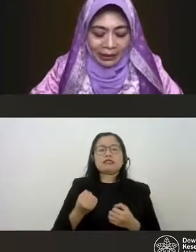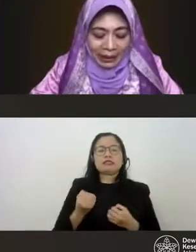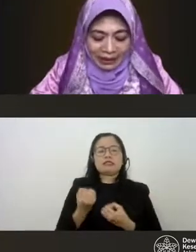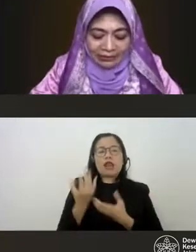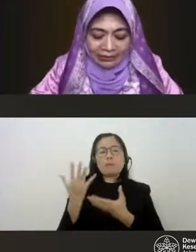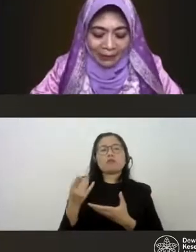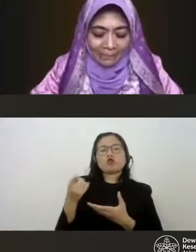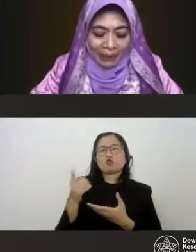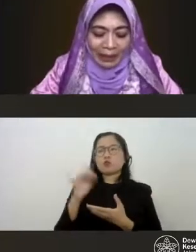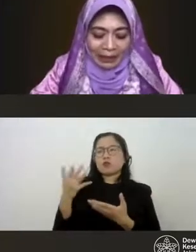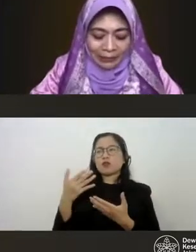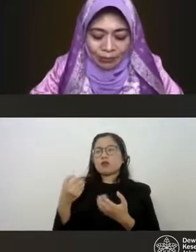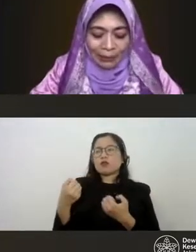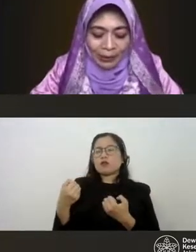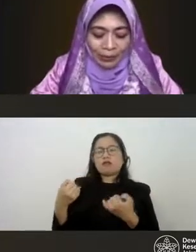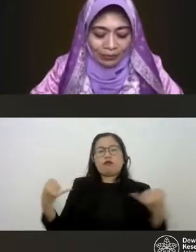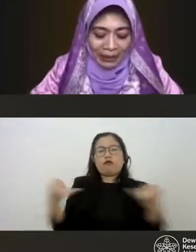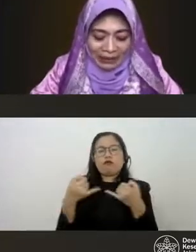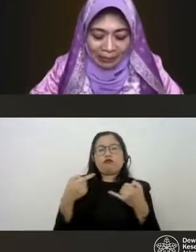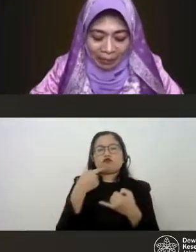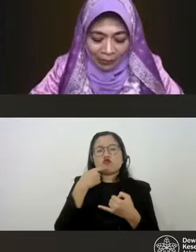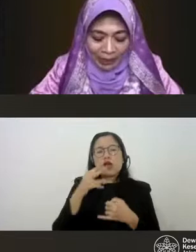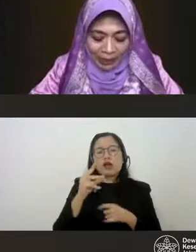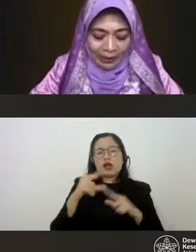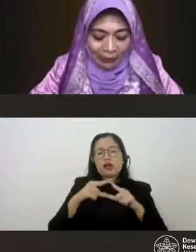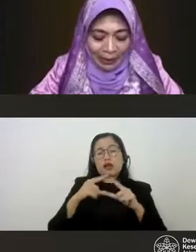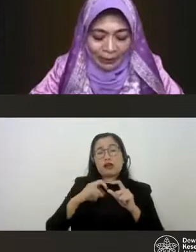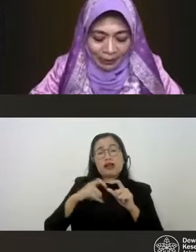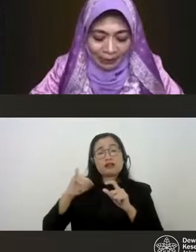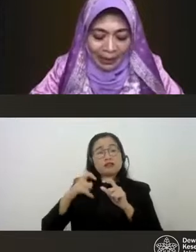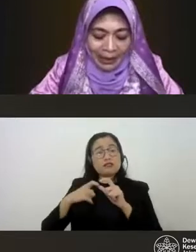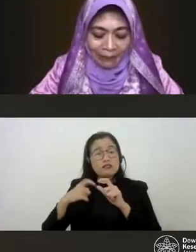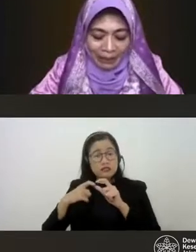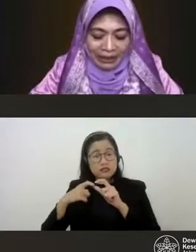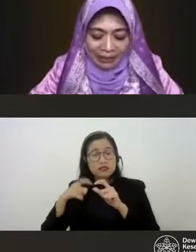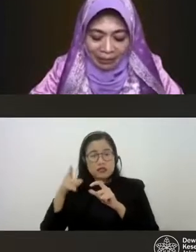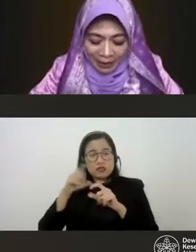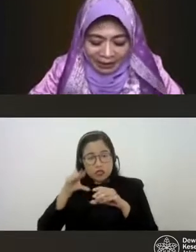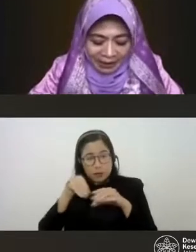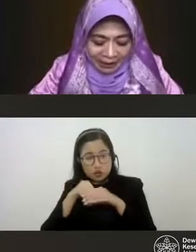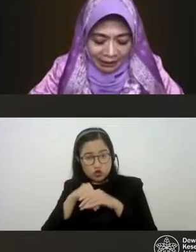dengan rasisme, dengan semua bentuk pengistimewaan, termasuk kepada